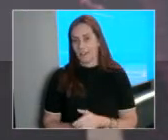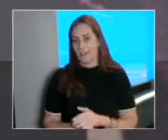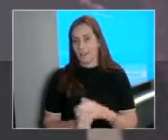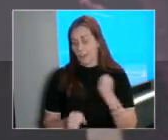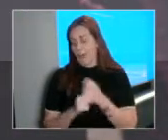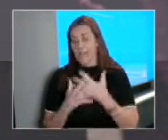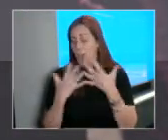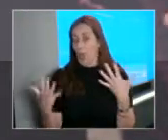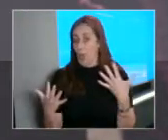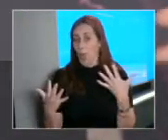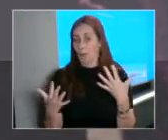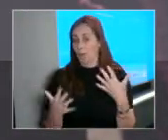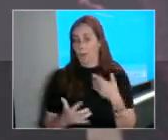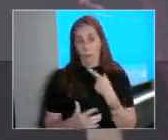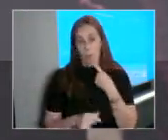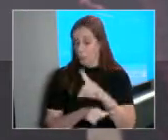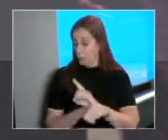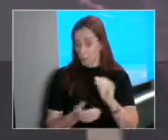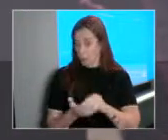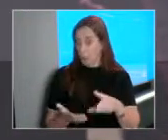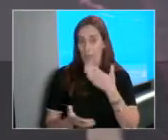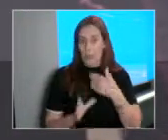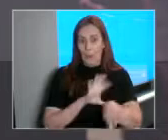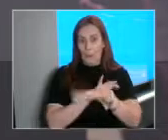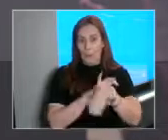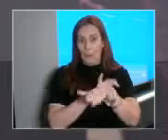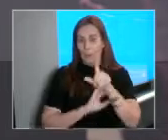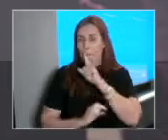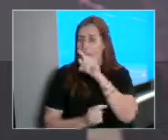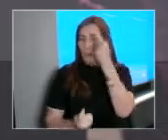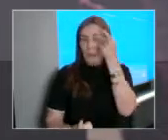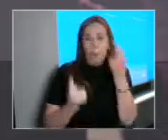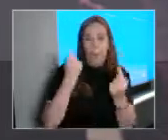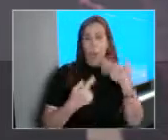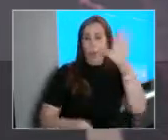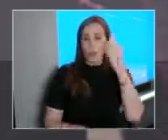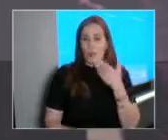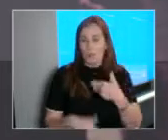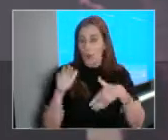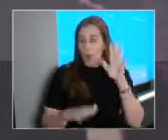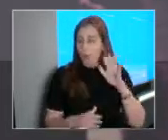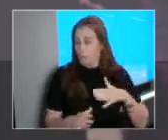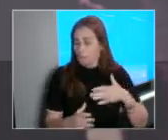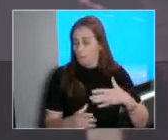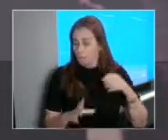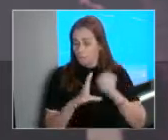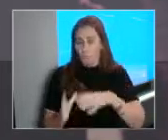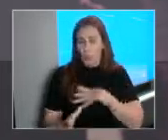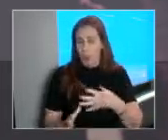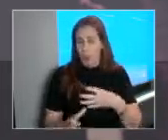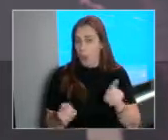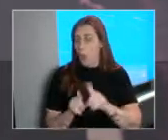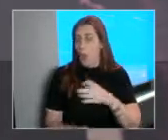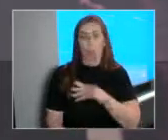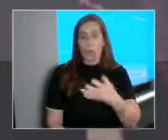המעשה הענק הזה, כשאנחנו מדברים על תקופה שעוד אין פה כלום. יש פה כמה יישובים, רוב היהודים, אגב, המון פילנטרופים היו כמותו, הוא לא